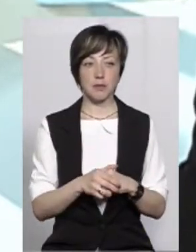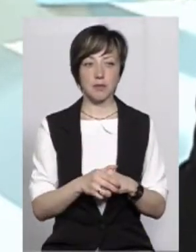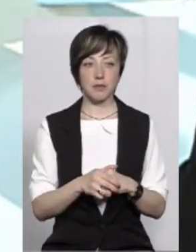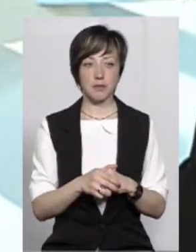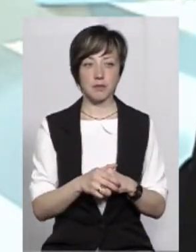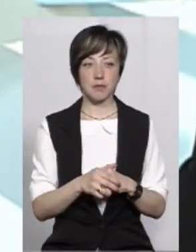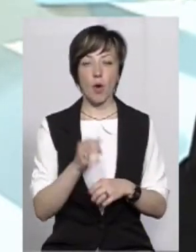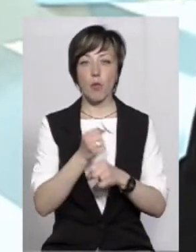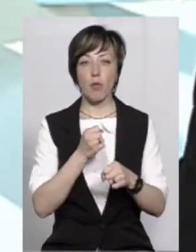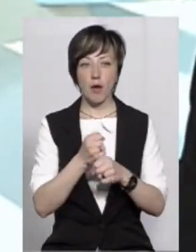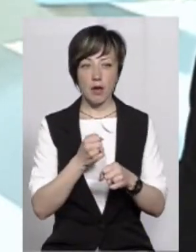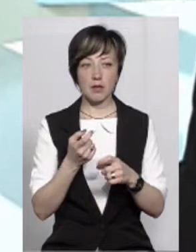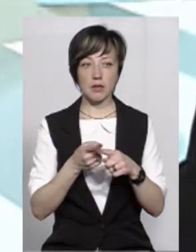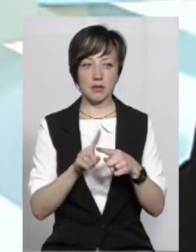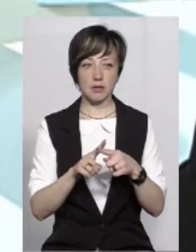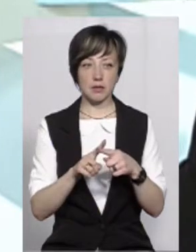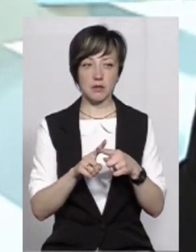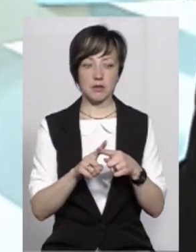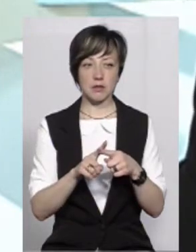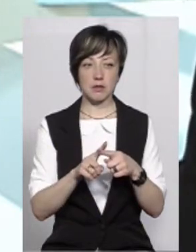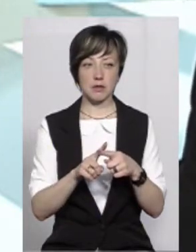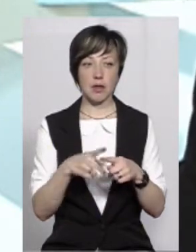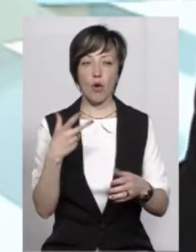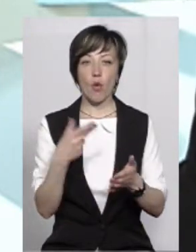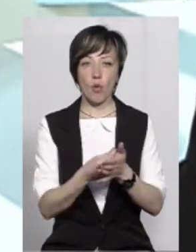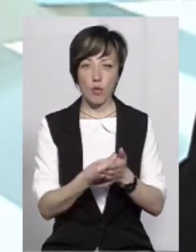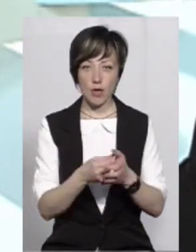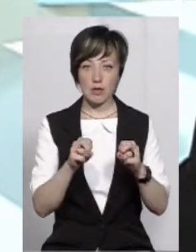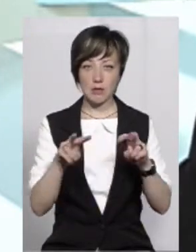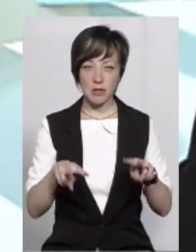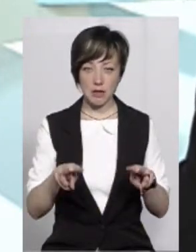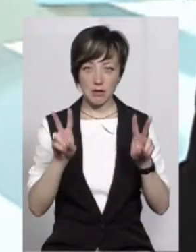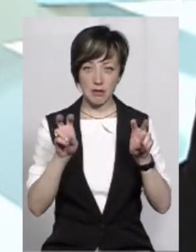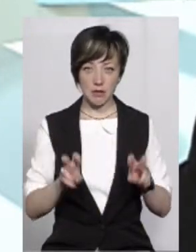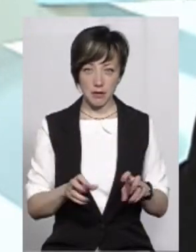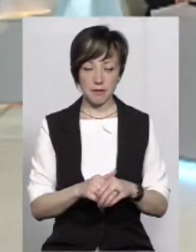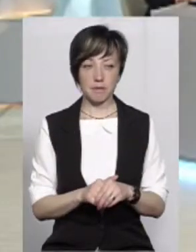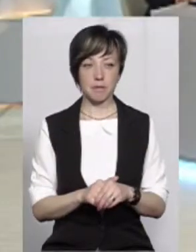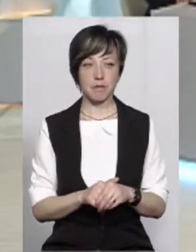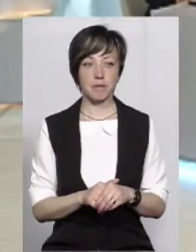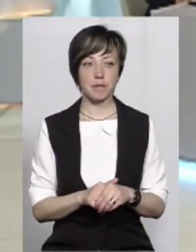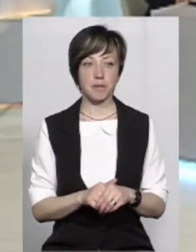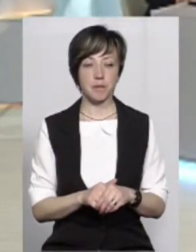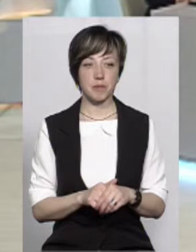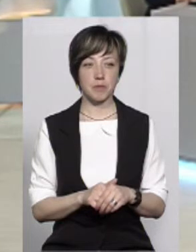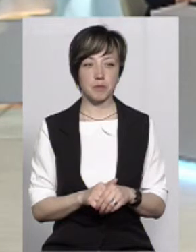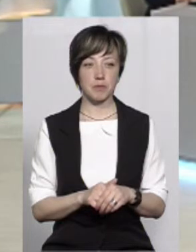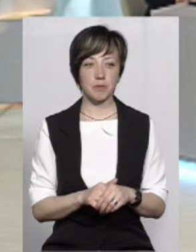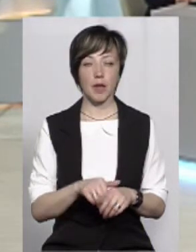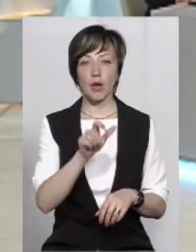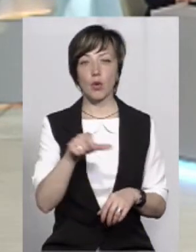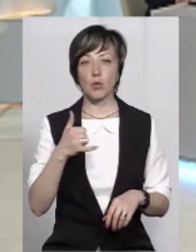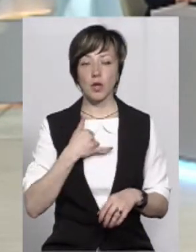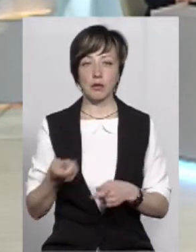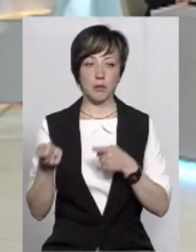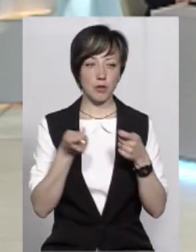які треба обробляти, треба колоти антибіотик. Звичайно, це ж операція. А знаєте, як люди в